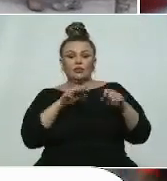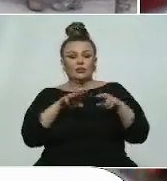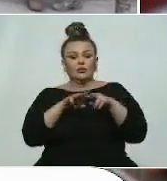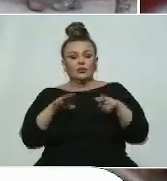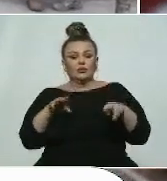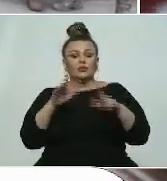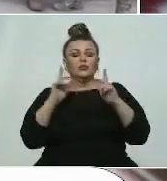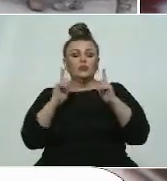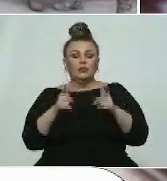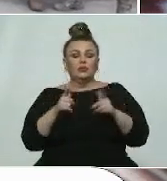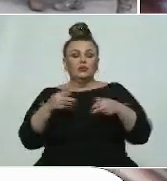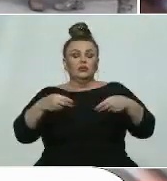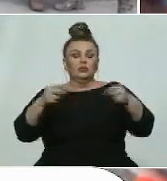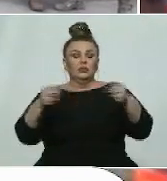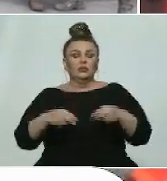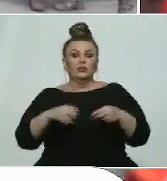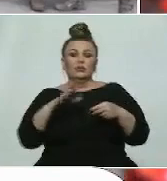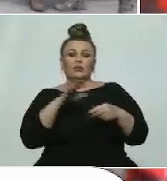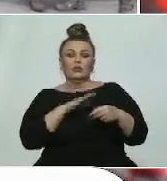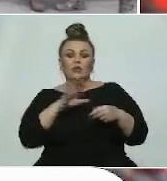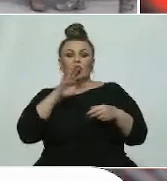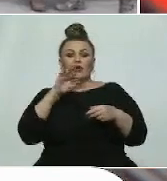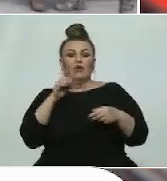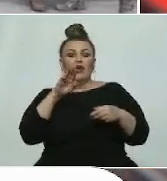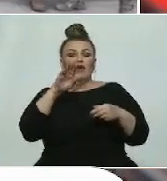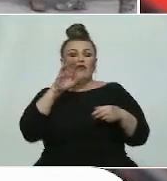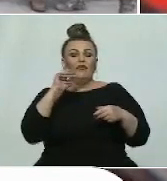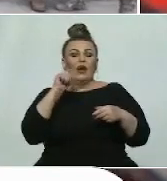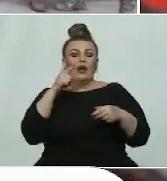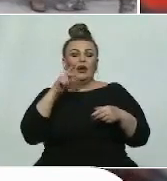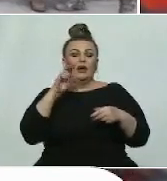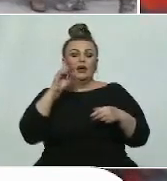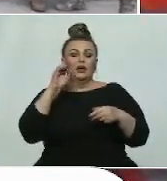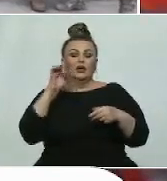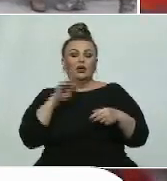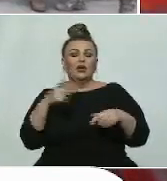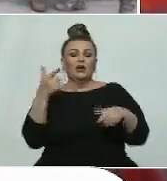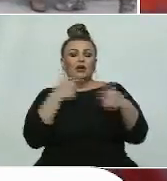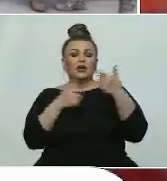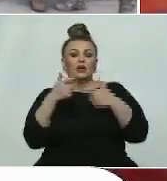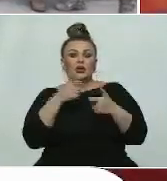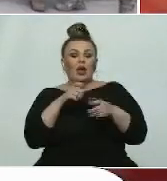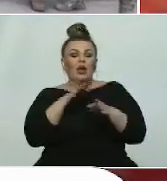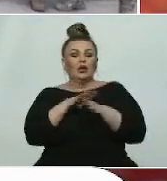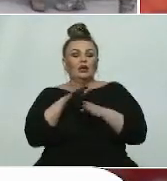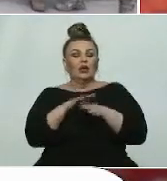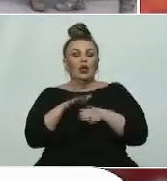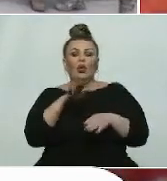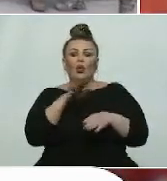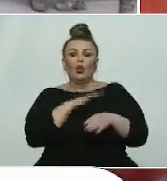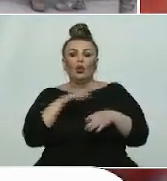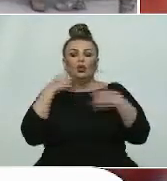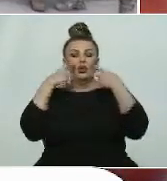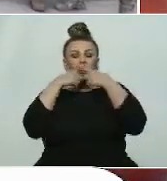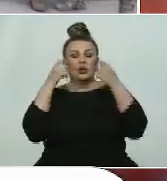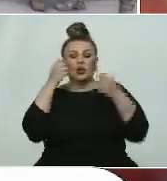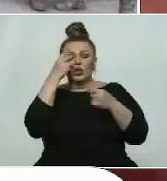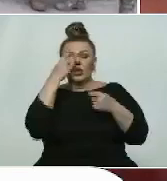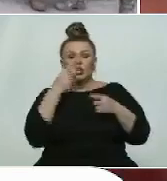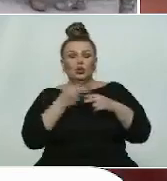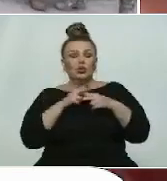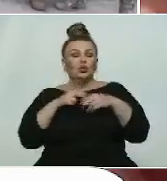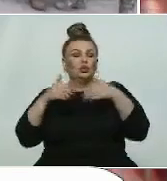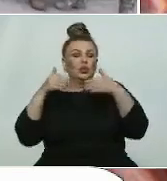Nazirliyi ilə razılıq əldə olunub və Wagner'in döyüşləri silah sursatla təmin ediləcək. Qeyd edim ki, 2 gün